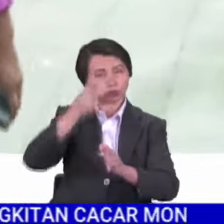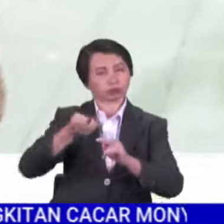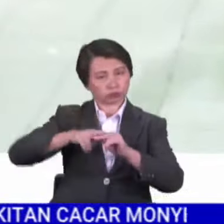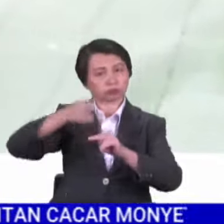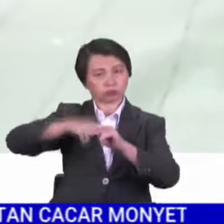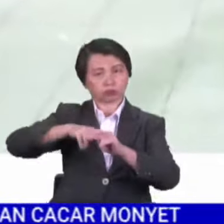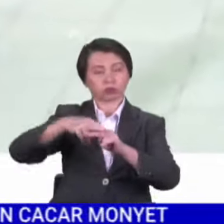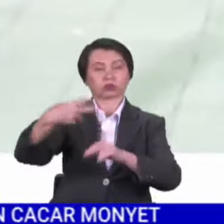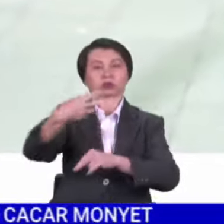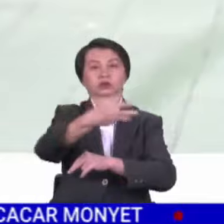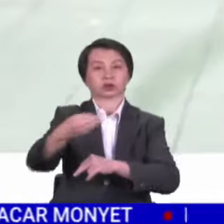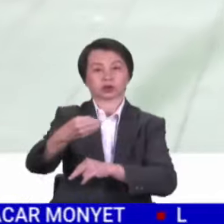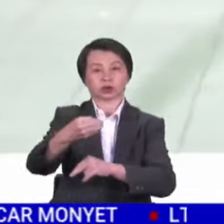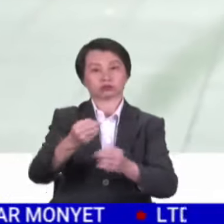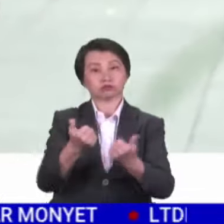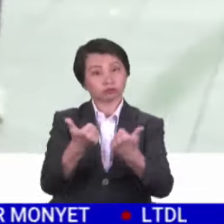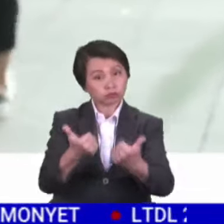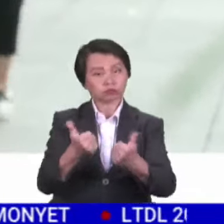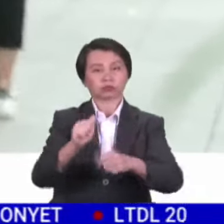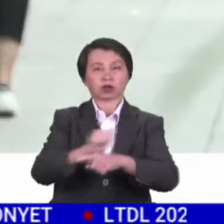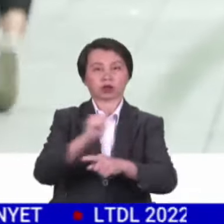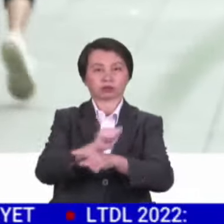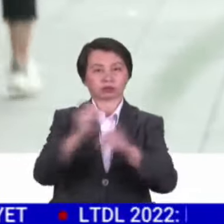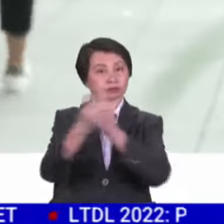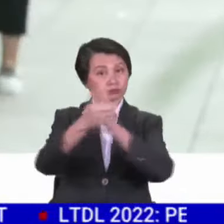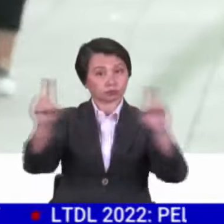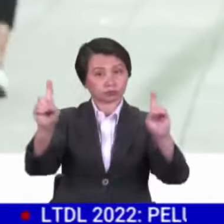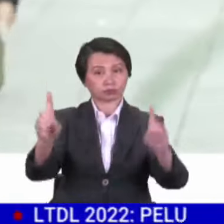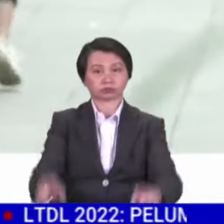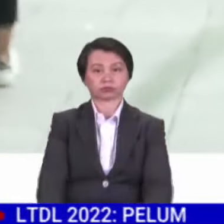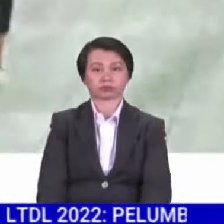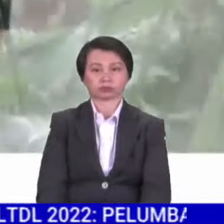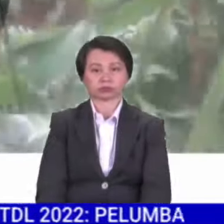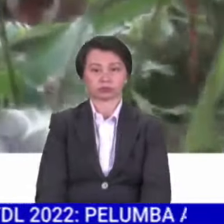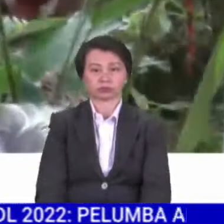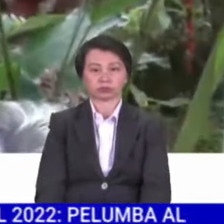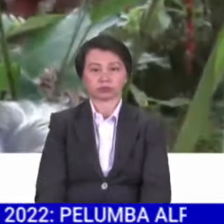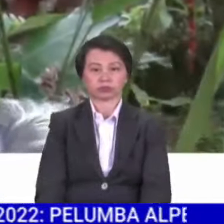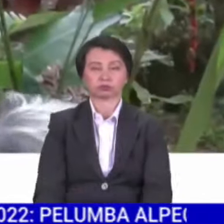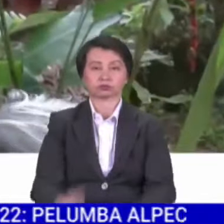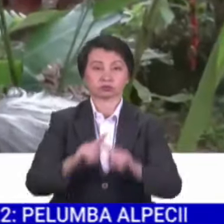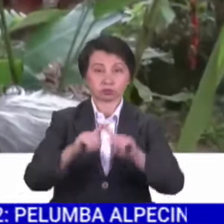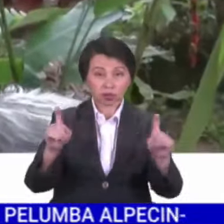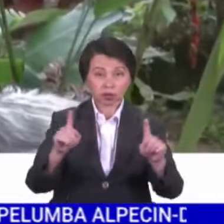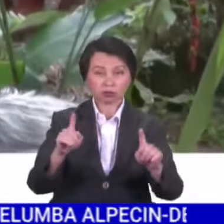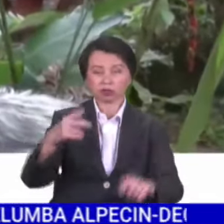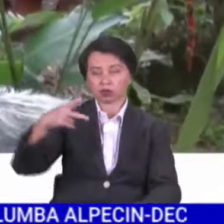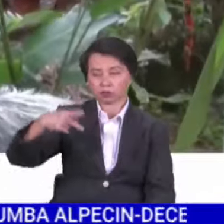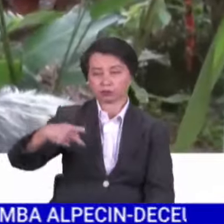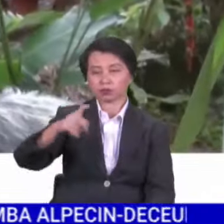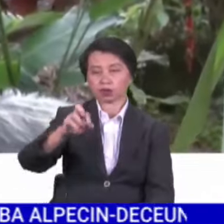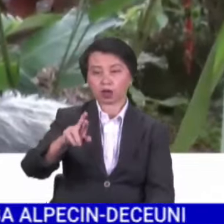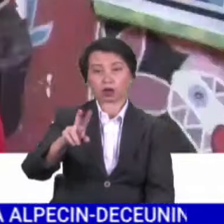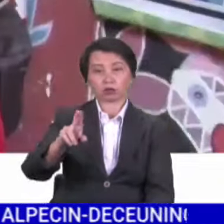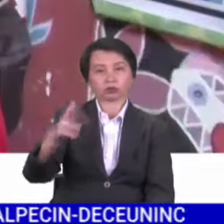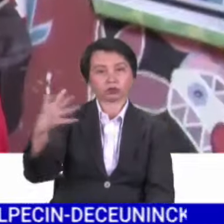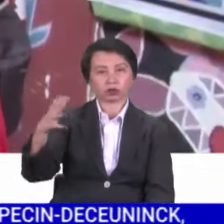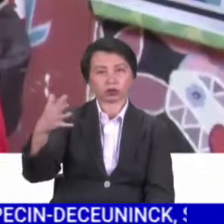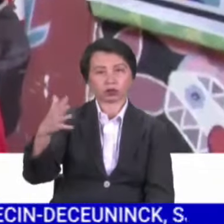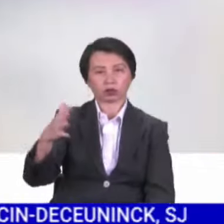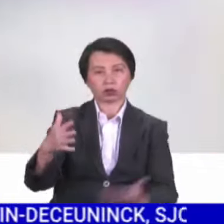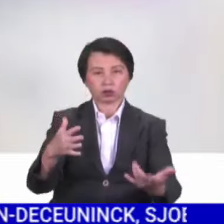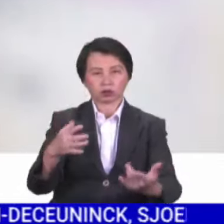meningkat sekaligus menyuburkan amalan demokrasi. Namun menjelang PRU15, sentimen